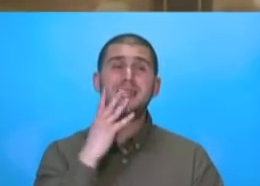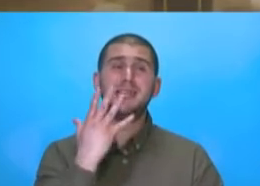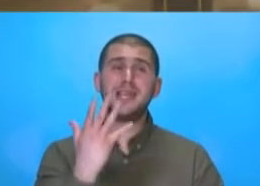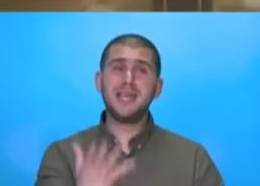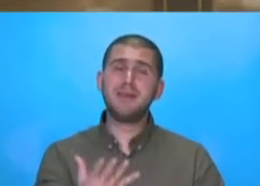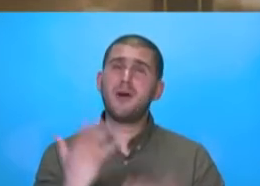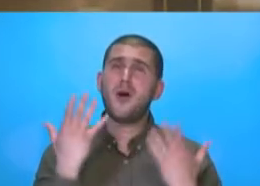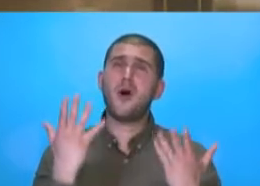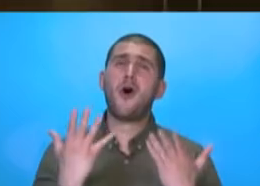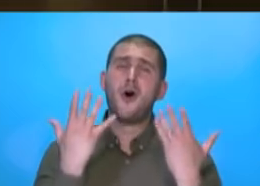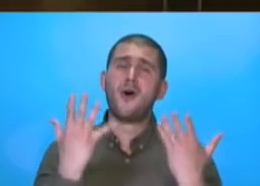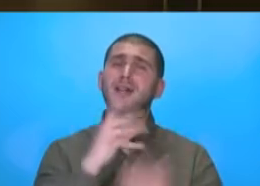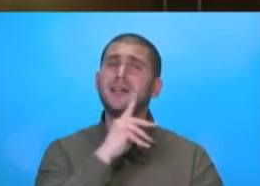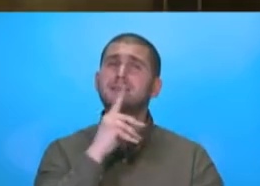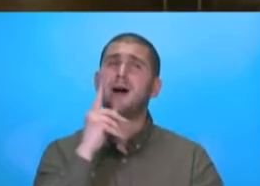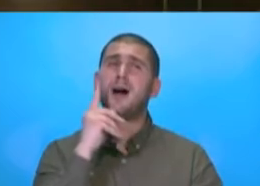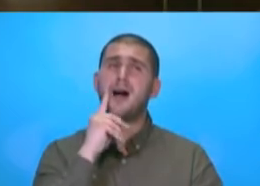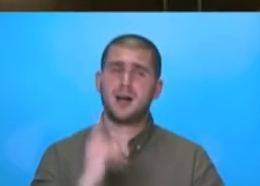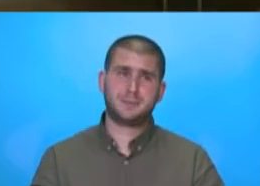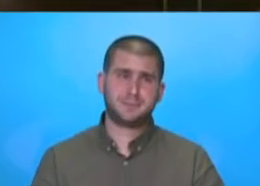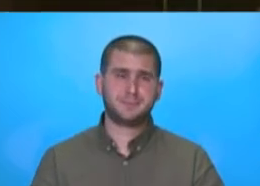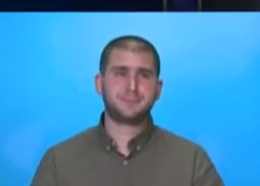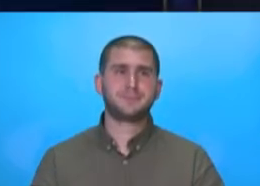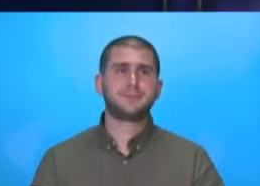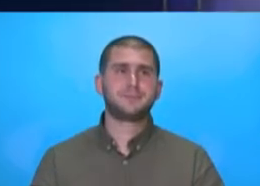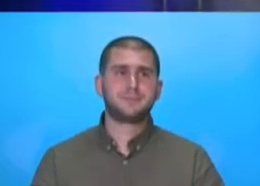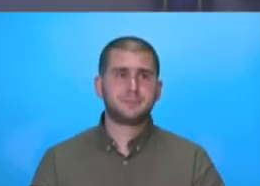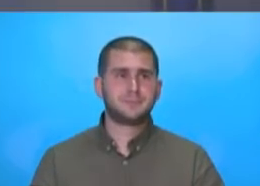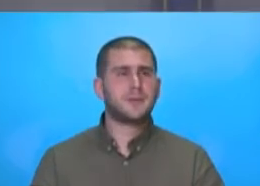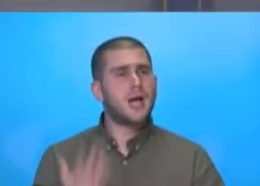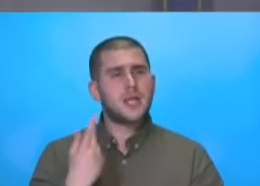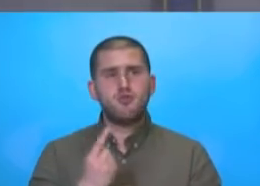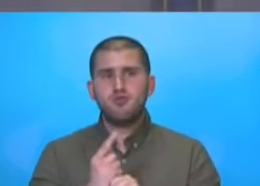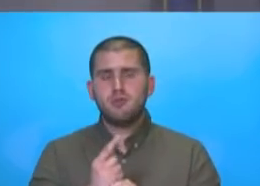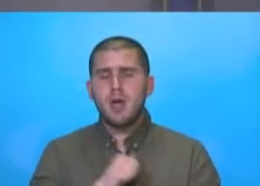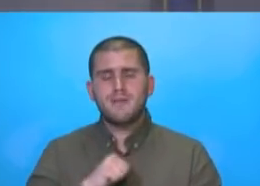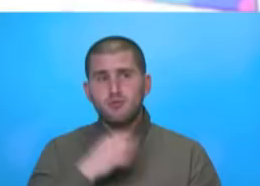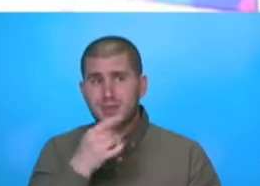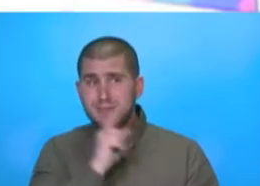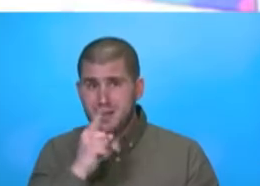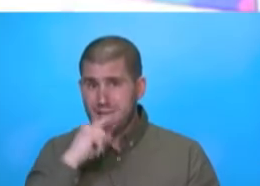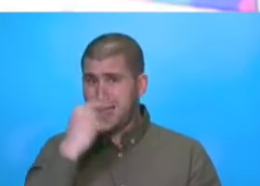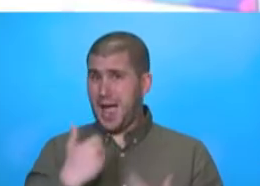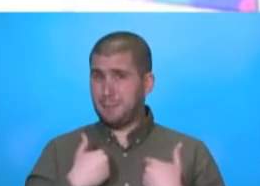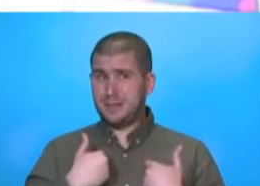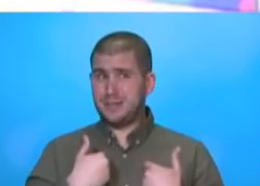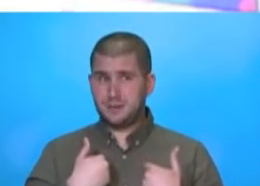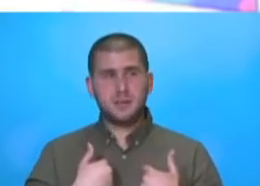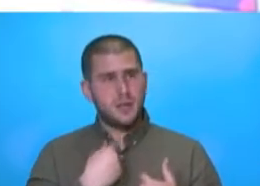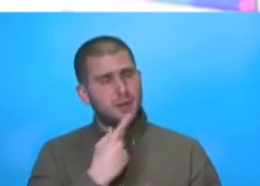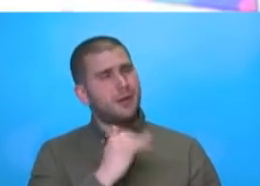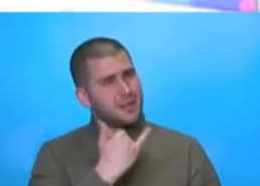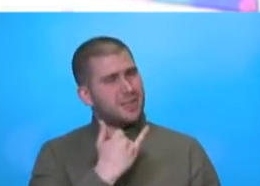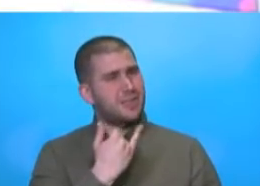או אימא. אני שנייה לבד, אז שאלתי את האימא, את גאה בי? אז היא אמרה לי,